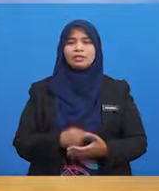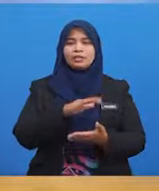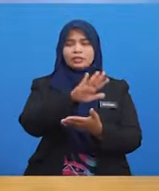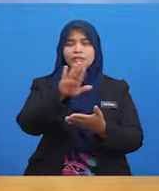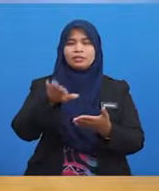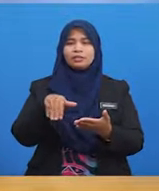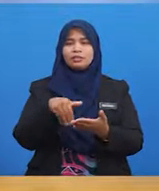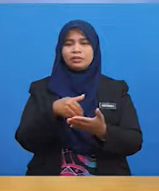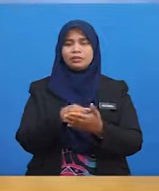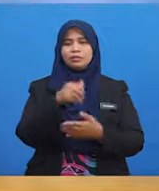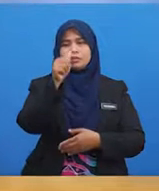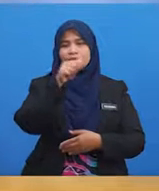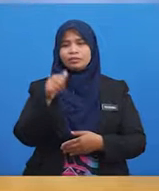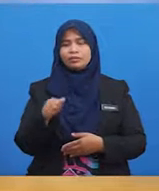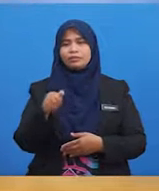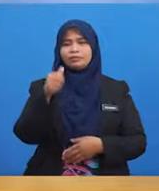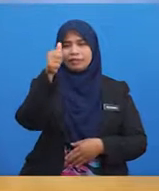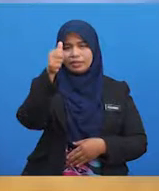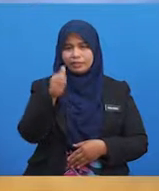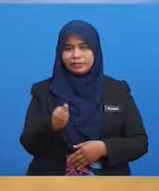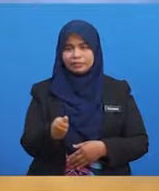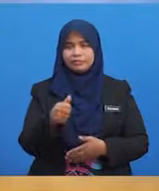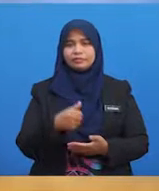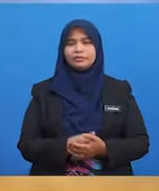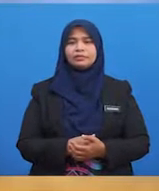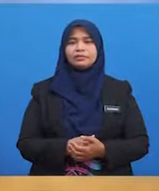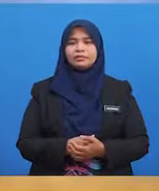Semuanya huruf alif, bukan?